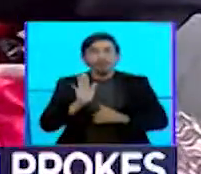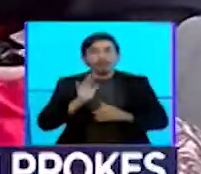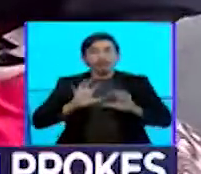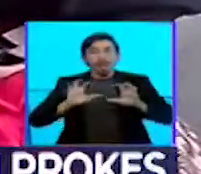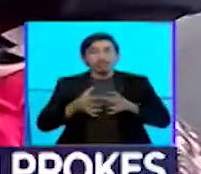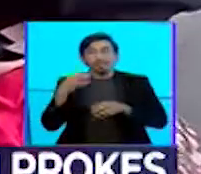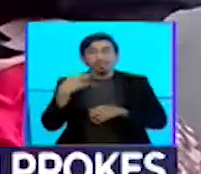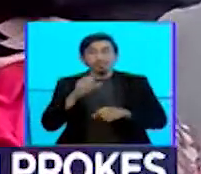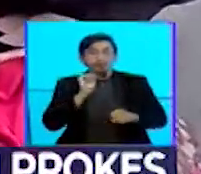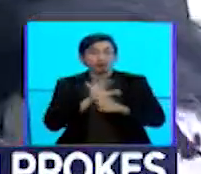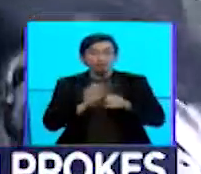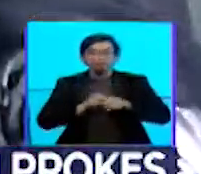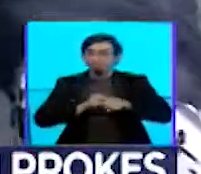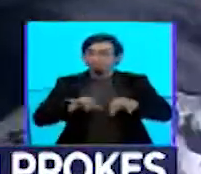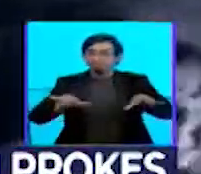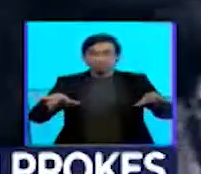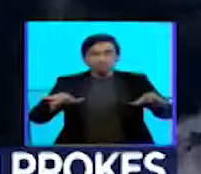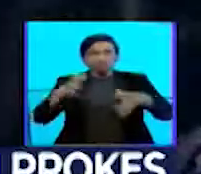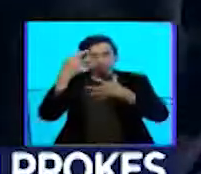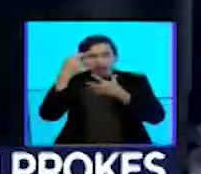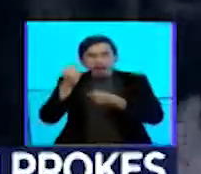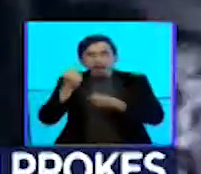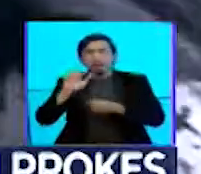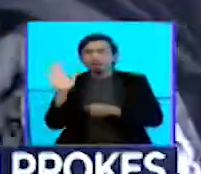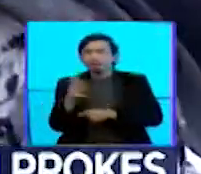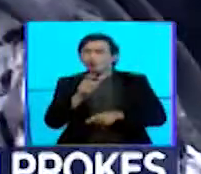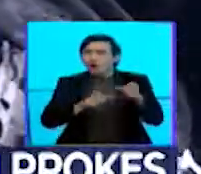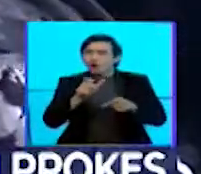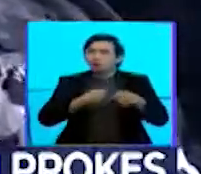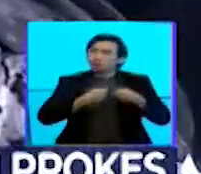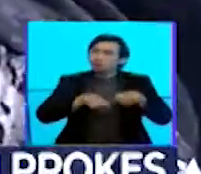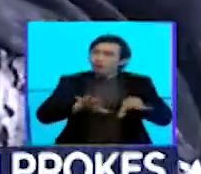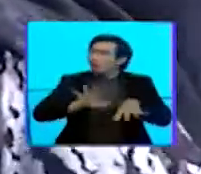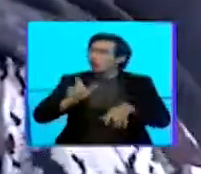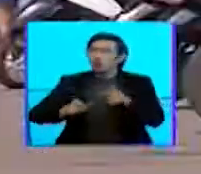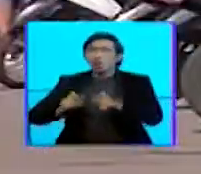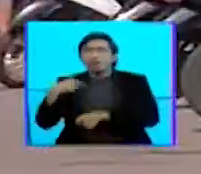maupun pembeli diminta untuk menaati protokol kesehatan, memakai masker, dan sering cuci tangan menggunakan